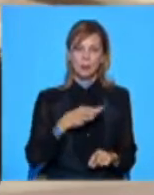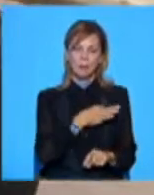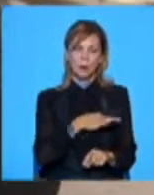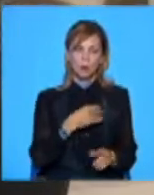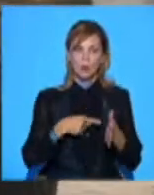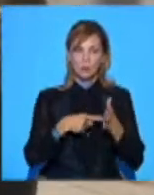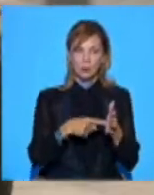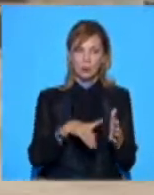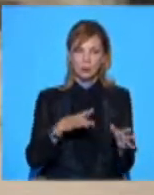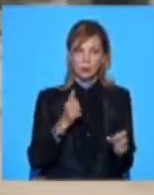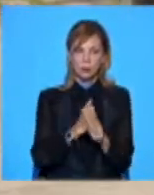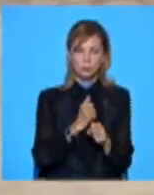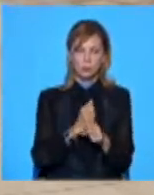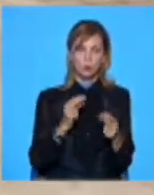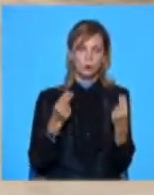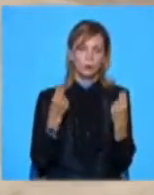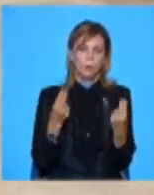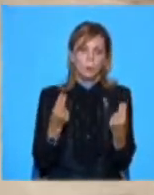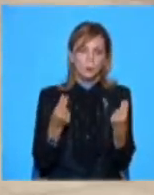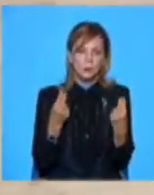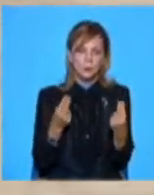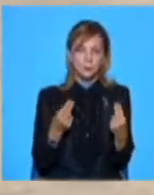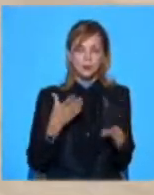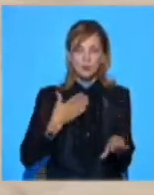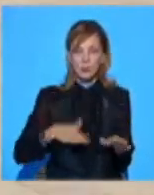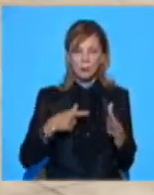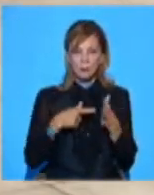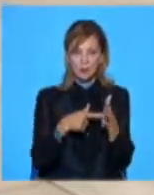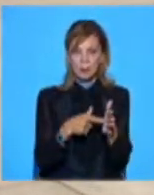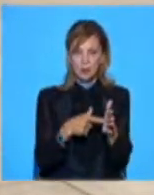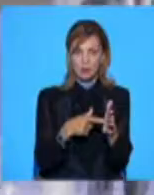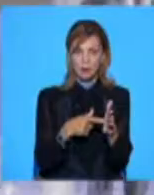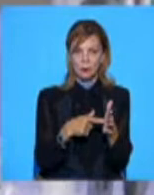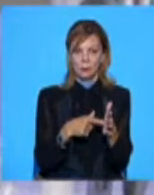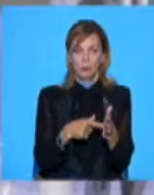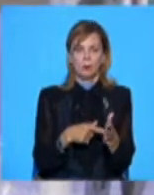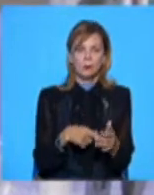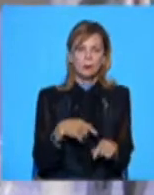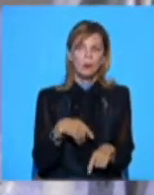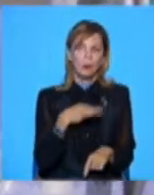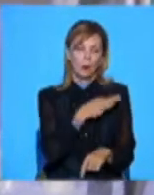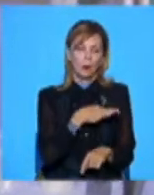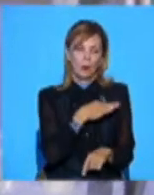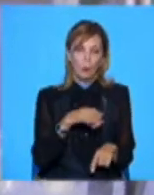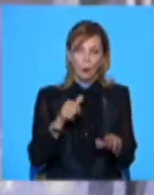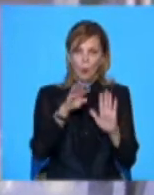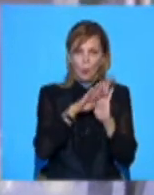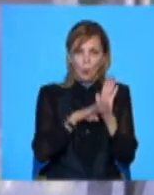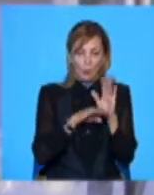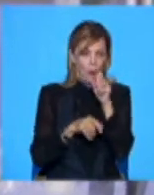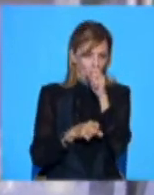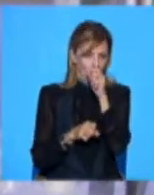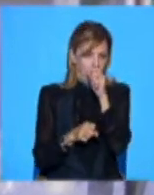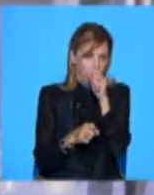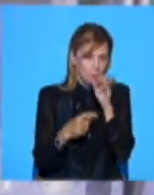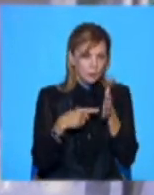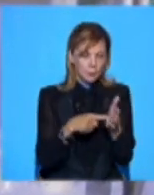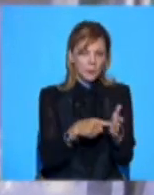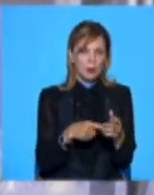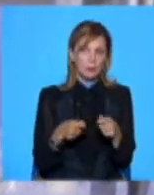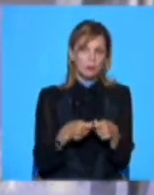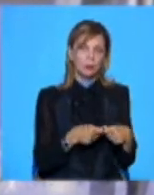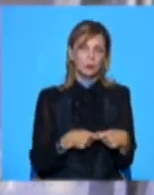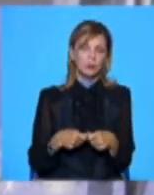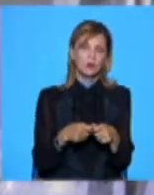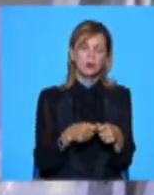facultate încearcă să-și promoveze, dacă vreți, facultatea și programele de studii, arătând comunității